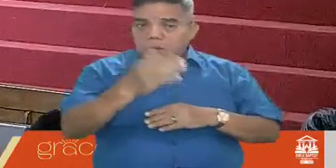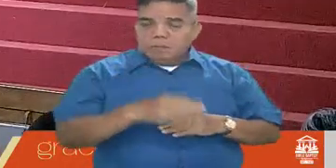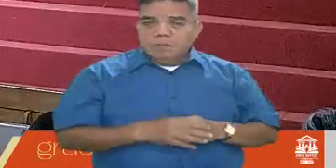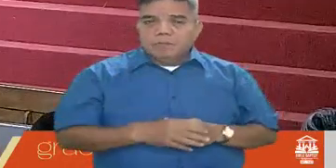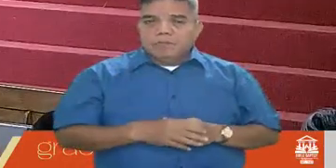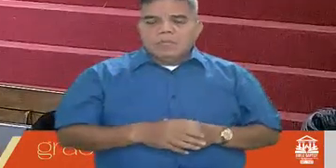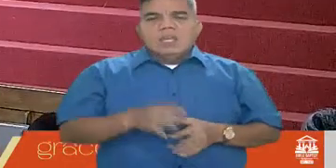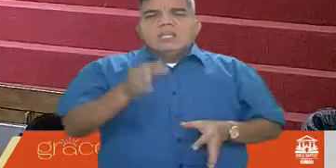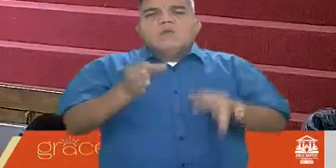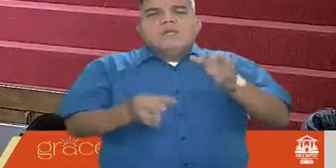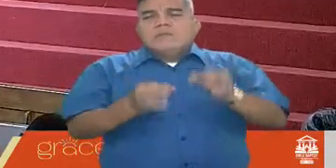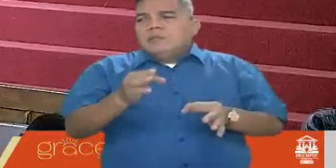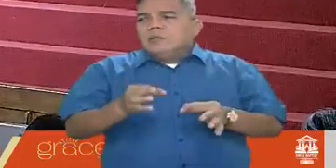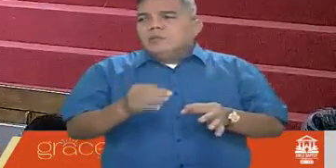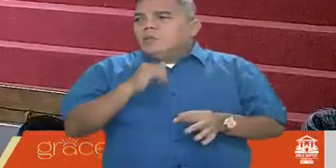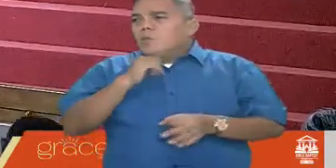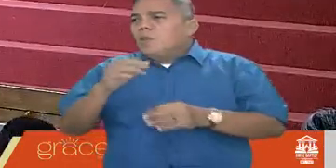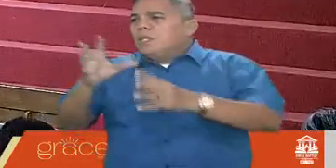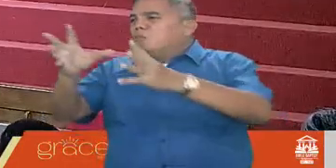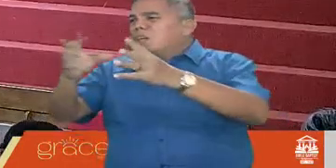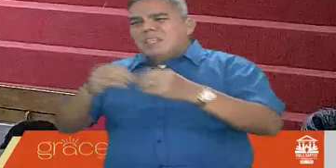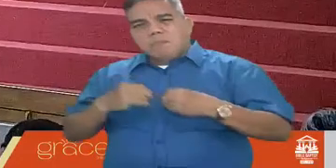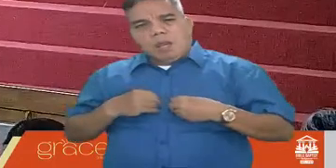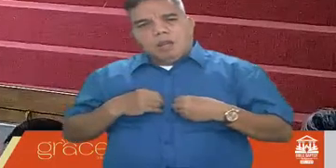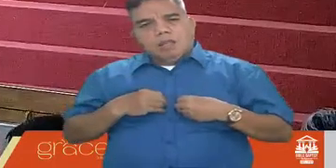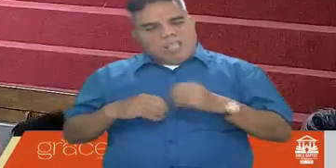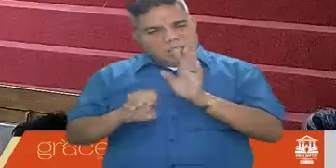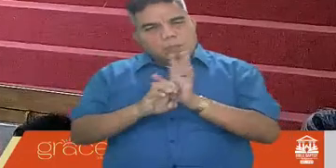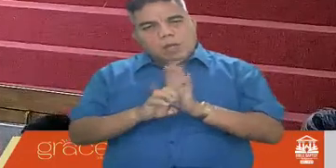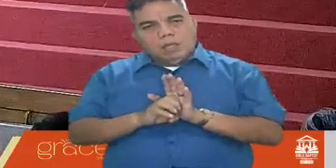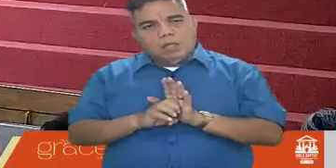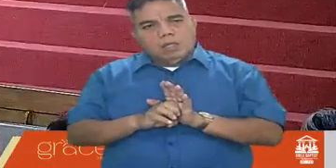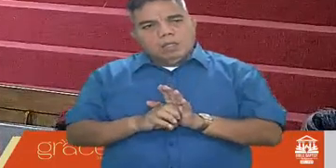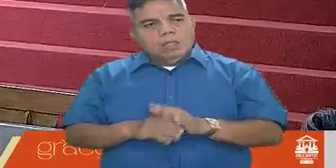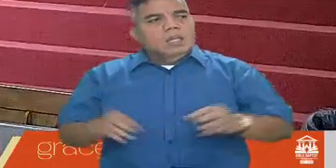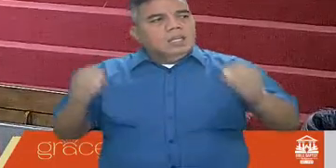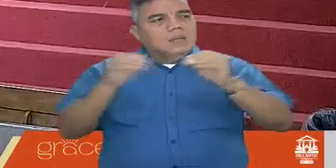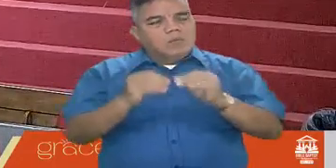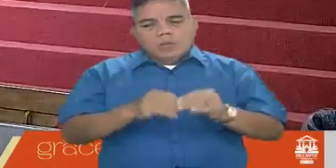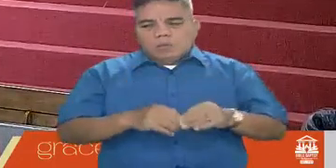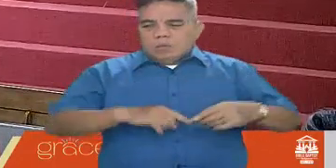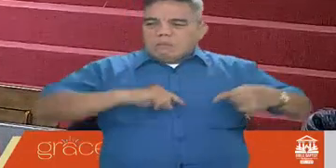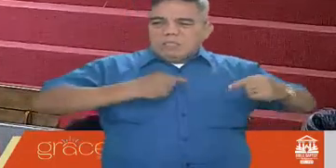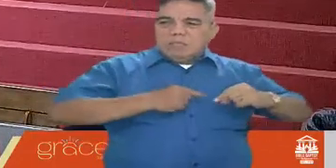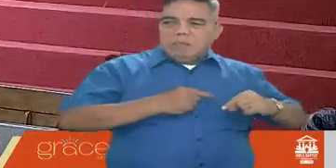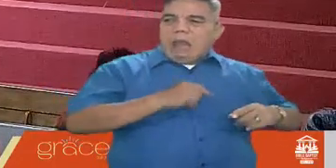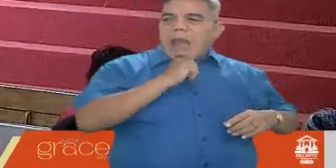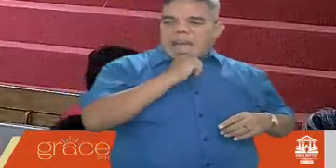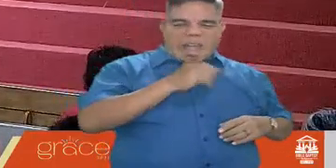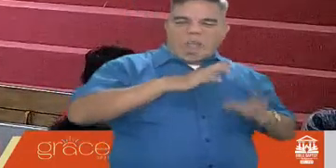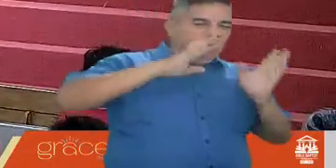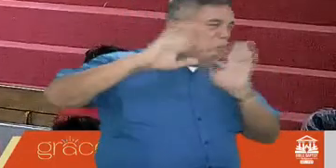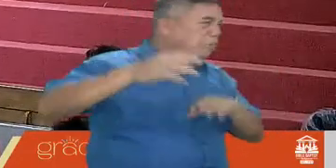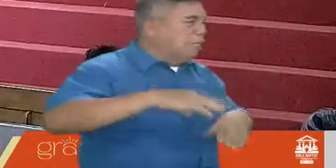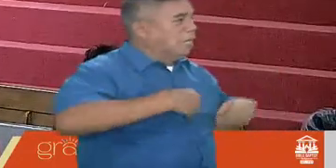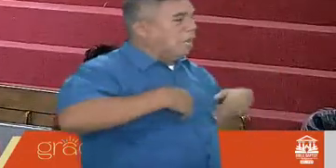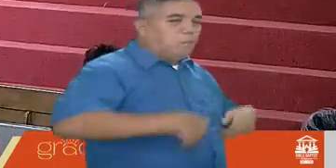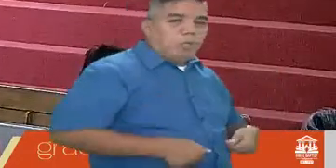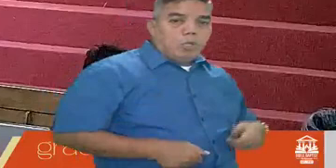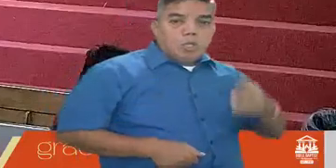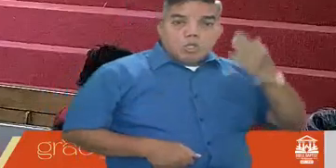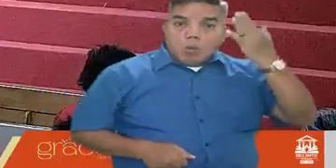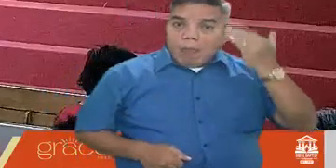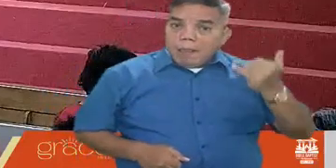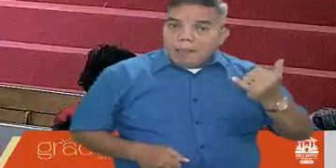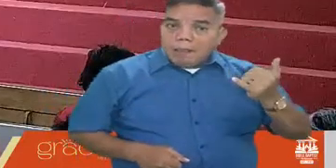ta, pananglitag di siya mo akseptar. Musamot lang ko ka-offended, so di na lang ko muadto. Do